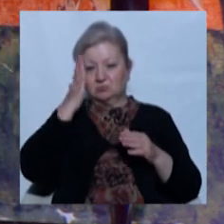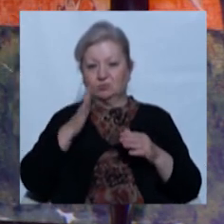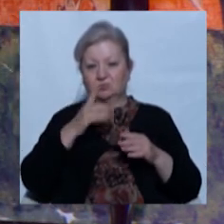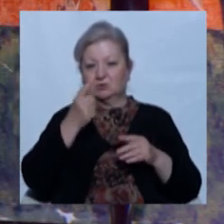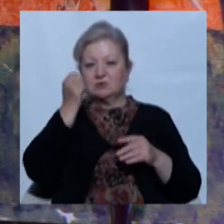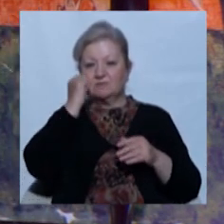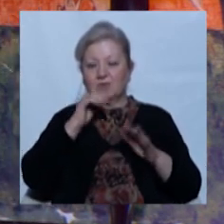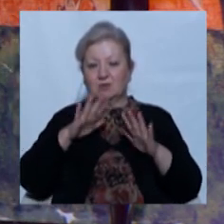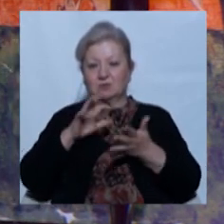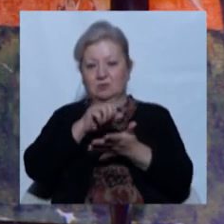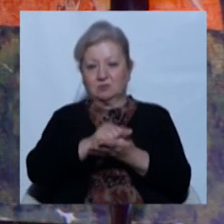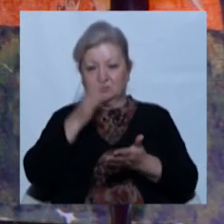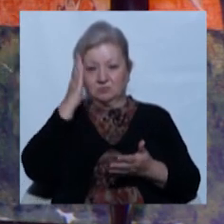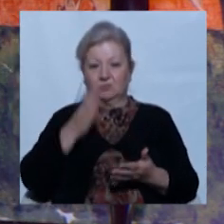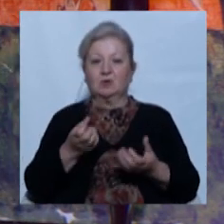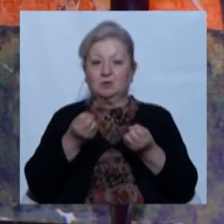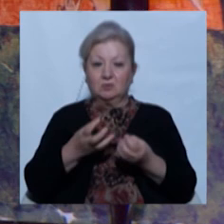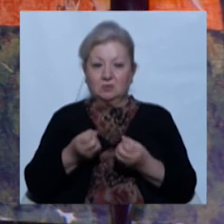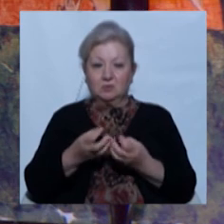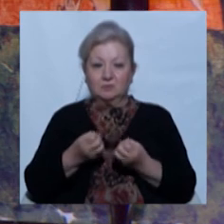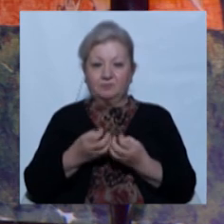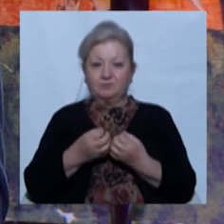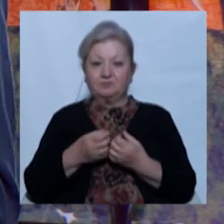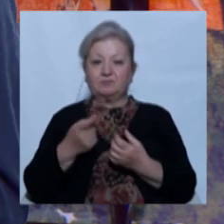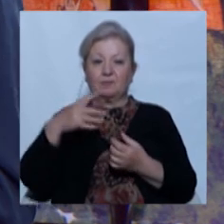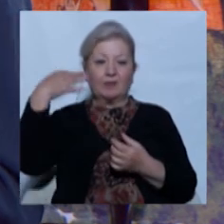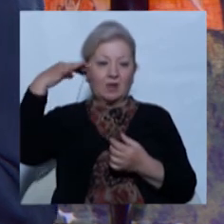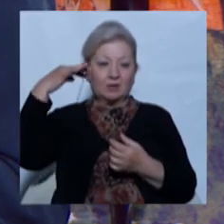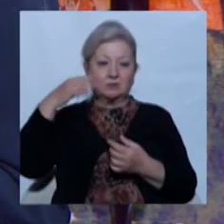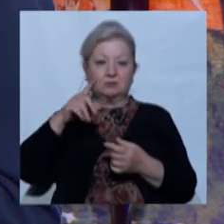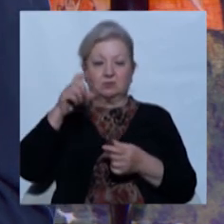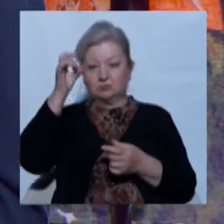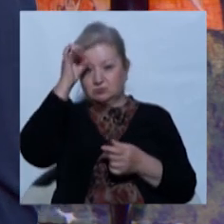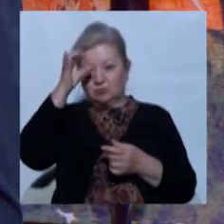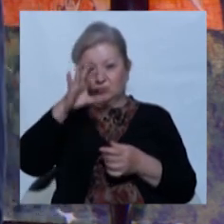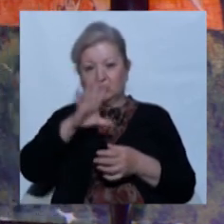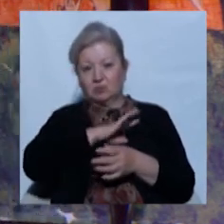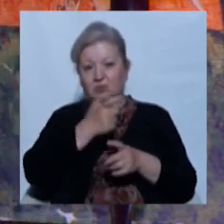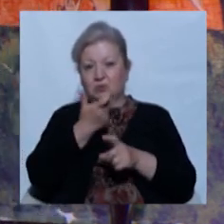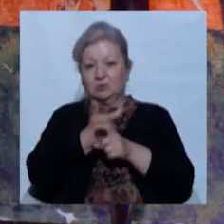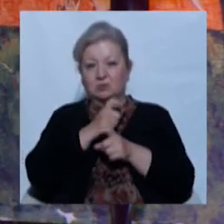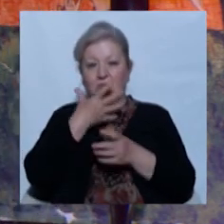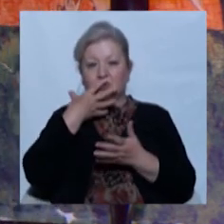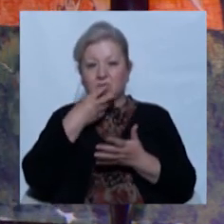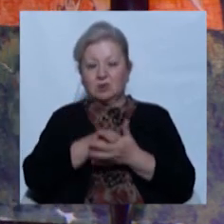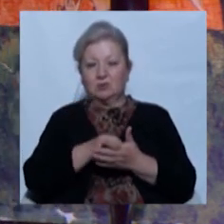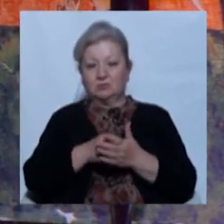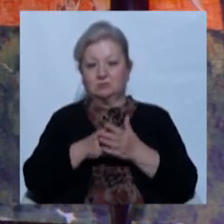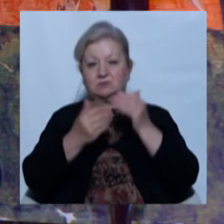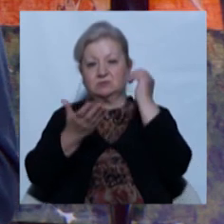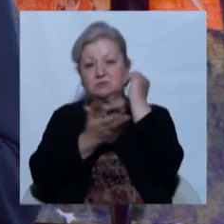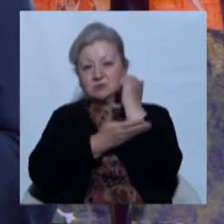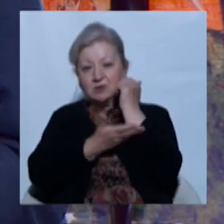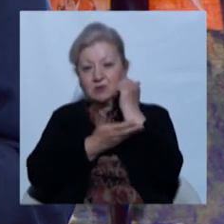თქვათ მეურნეობისა ძალიან არის აჭარლები ყოველთვის ცნობილი იყვნენ თავიანთი ხეზე და ქვაზე